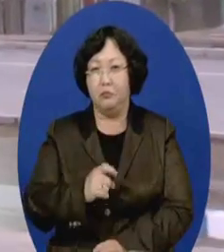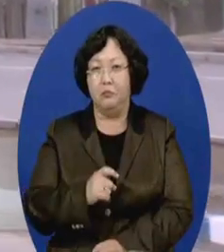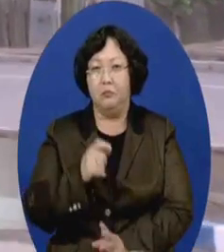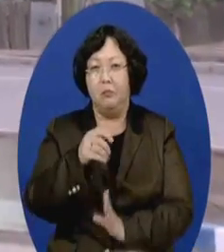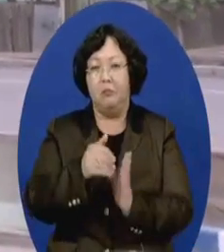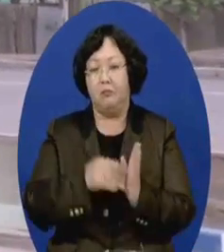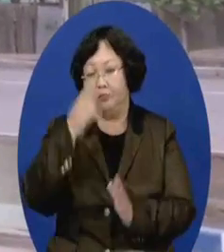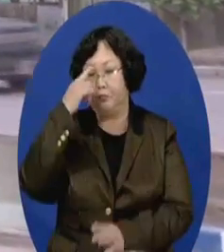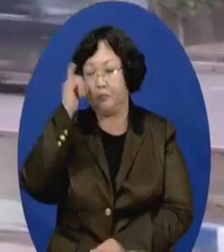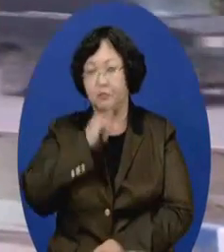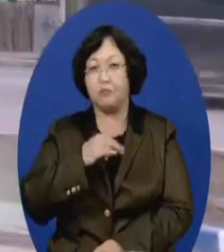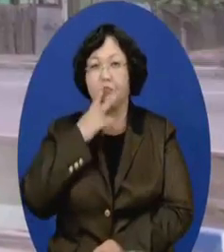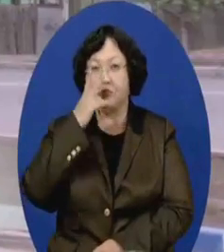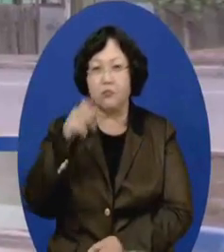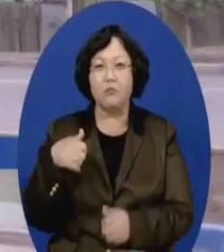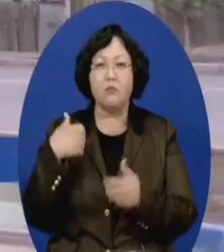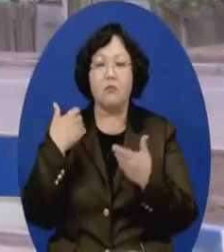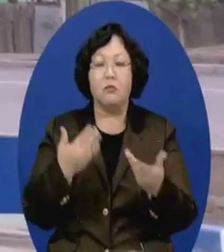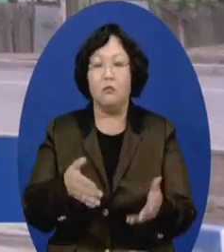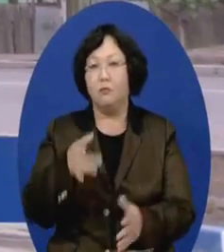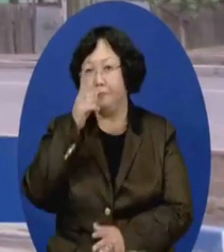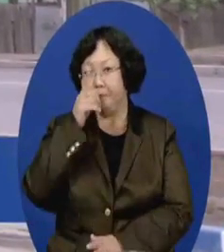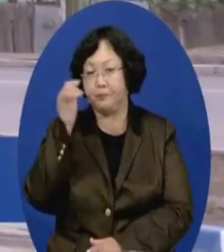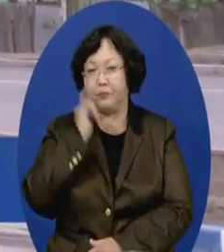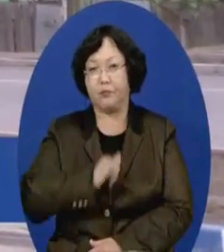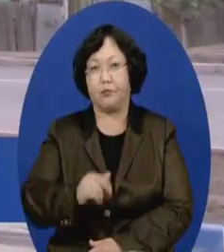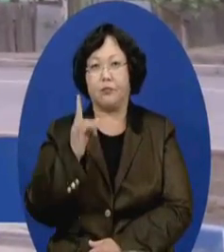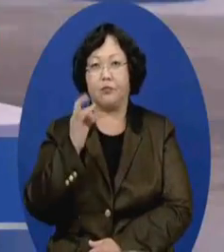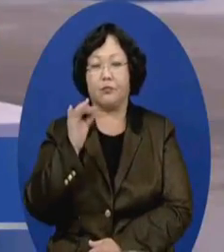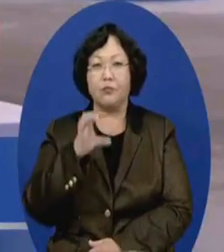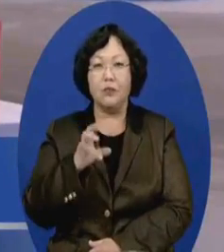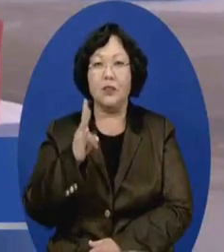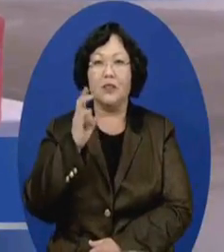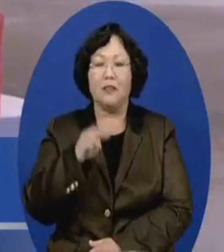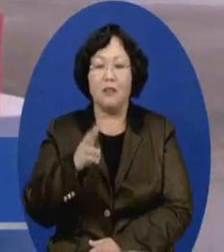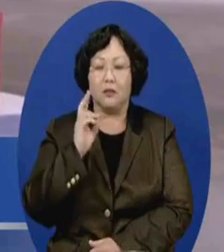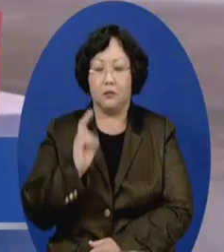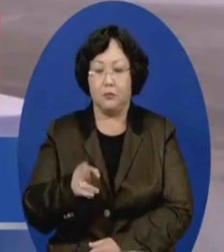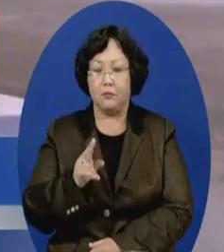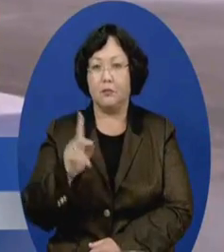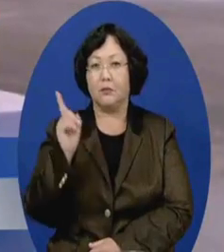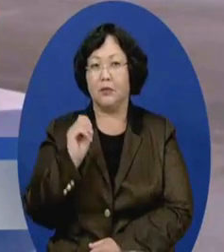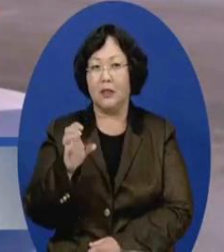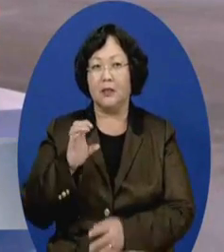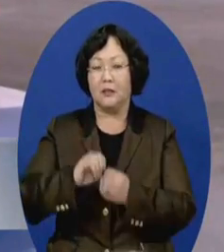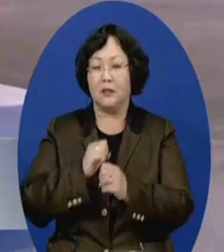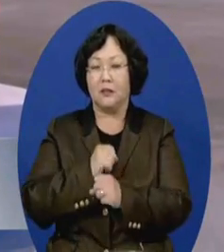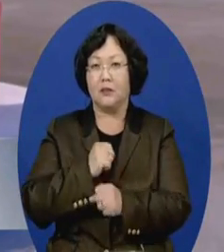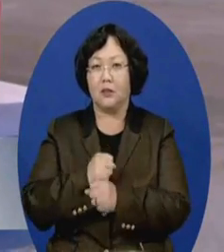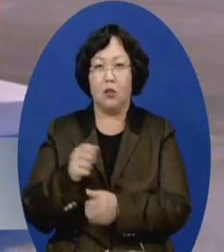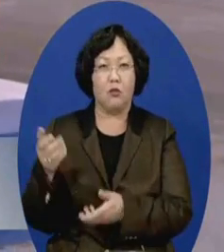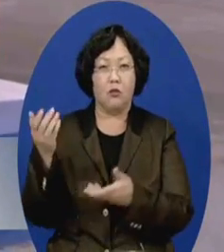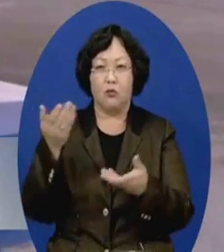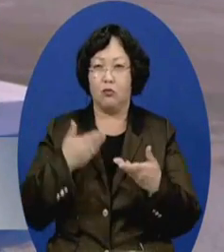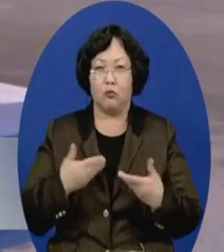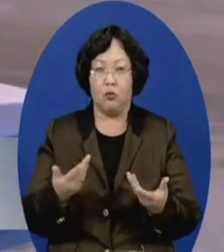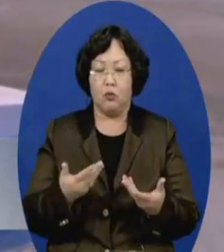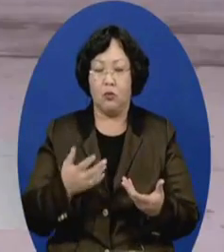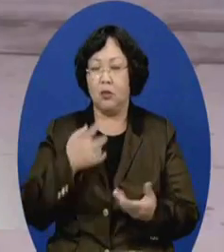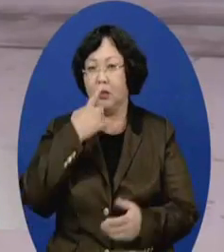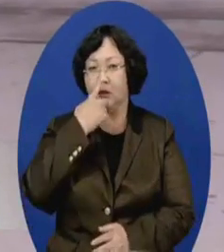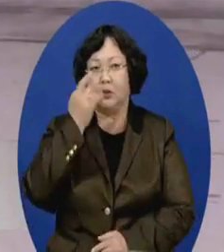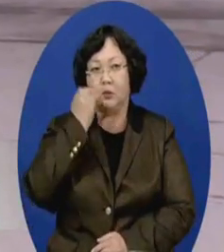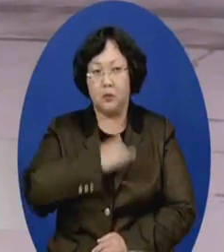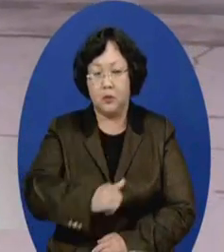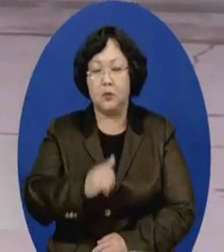шатхуун нийлүүлдэг гол байгууллага болох Орос албаны улсын Роснефт засвар хийж байгаа учраас нийлүүлэлт тоглолцсон. Ийм эмзэг үед бүгд найрамдах